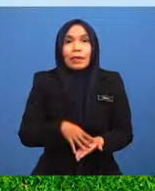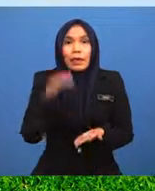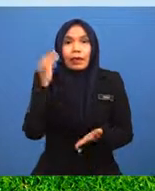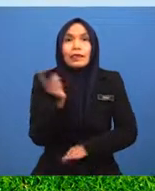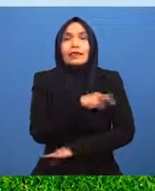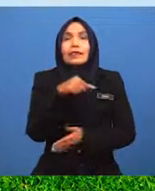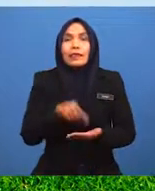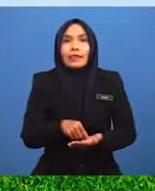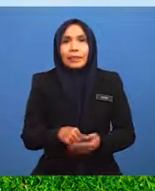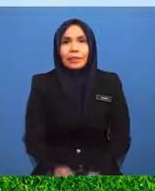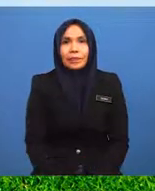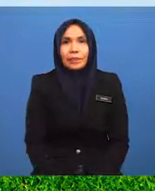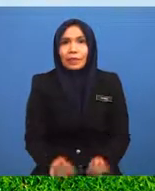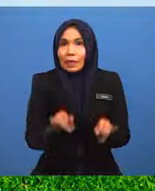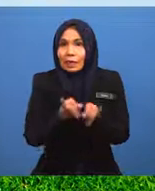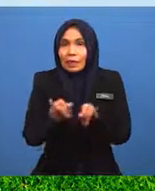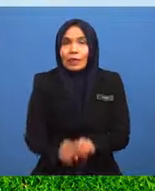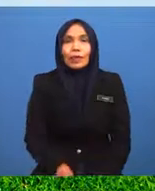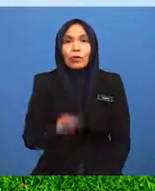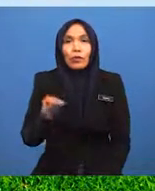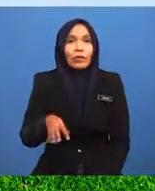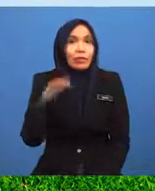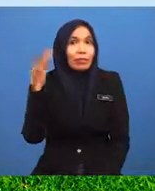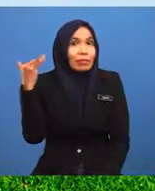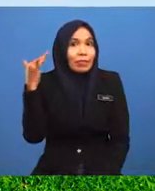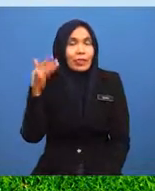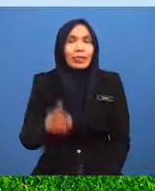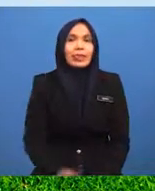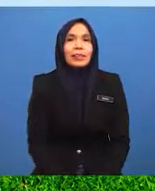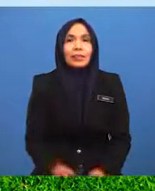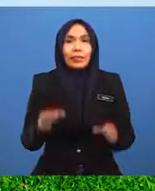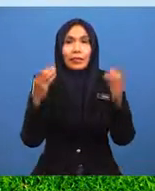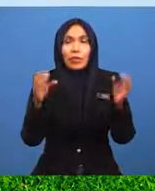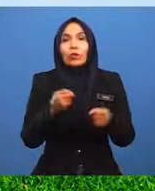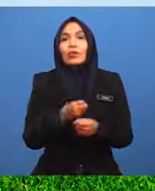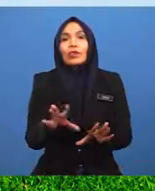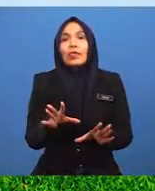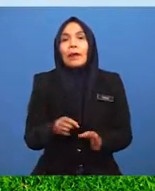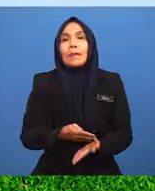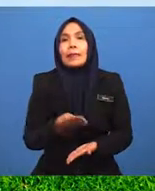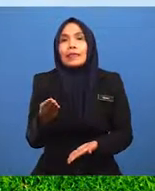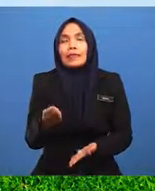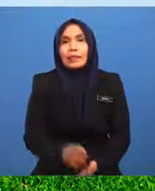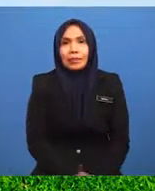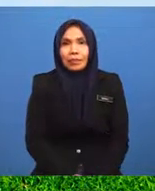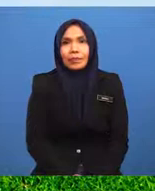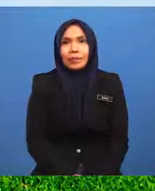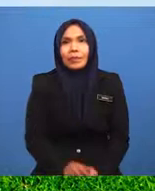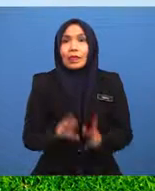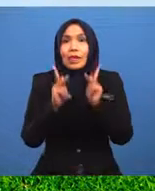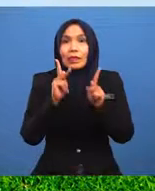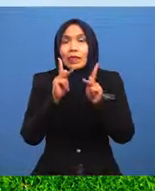murid-murid mendengar penjelasan tadi, cikgu sudah pun bagi kata kunci